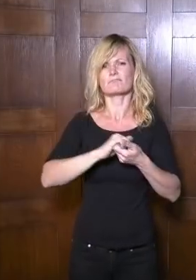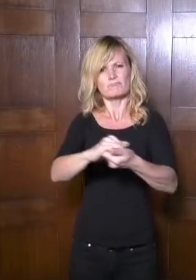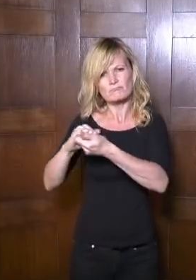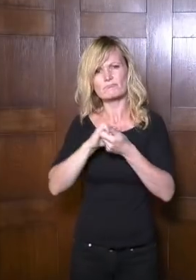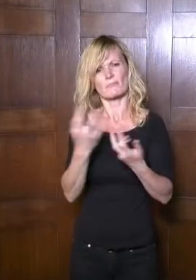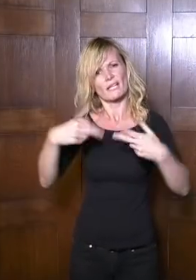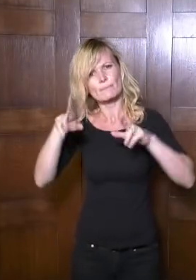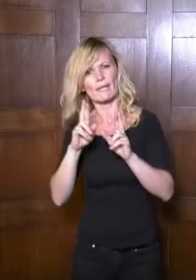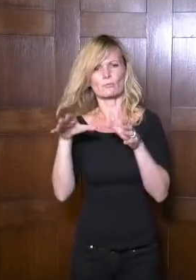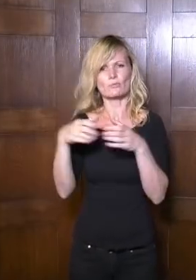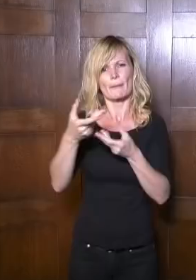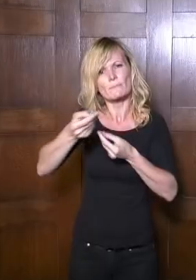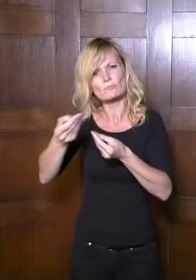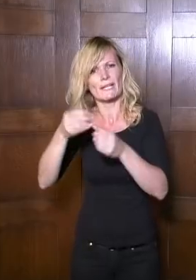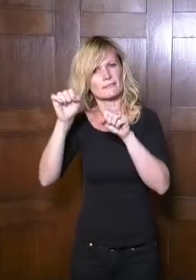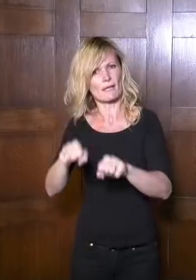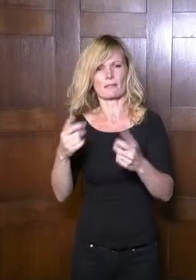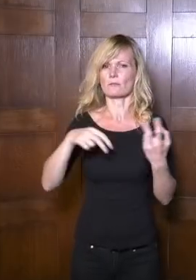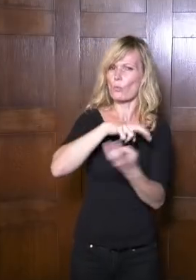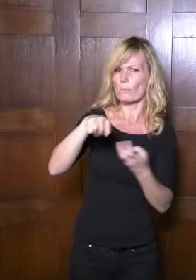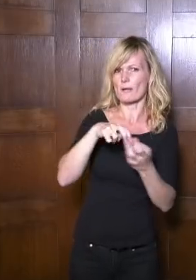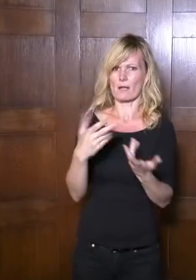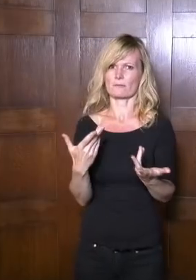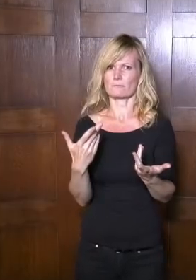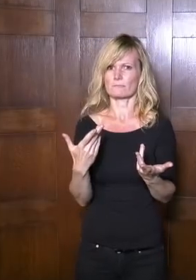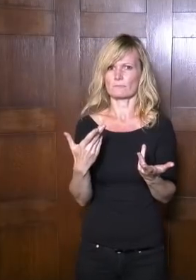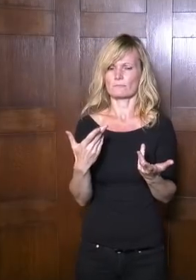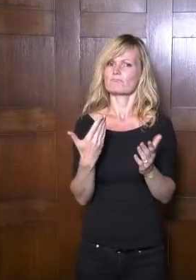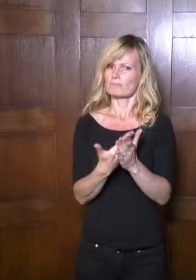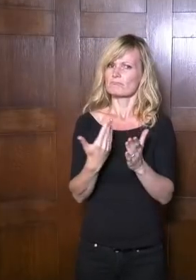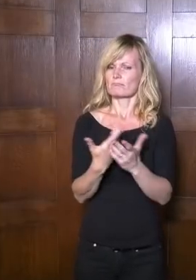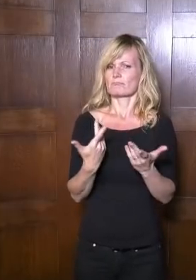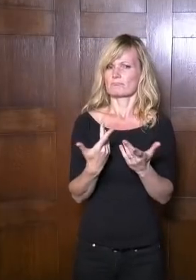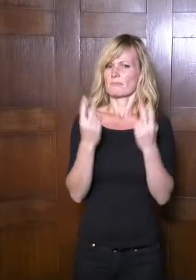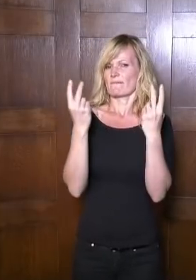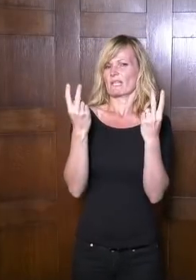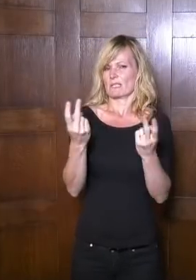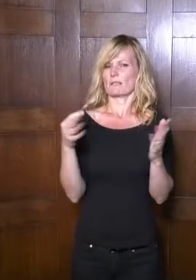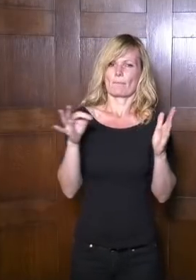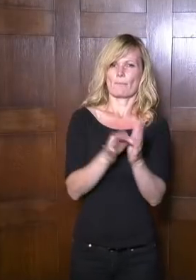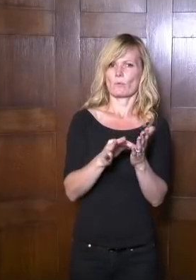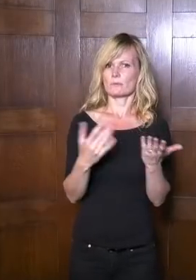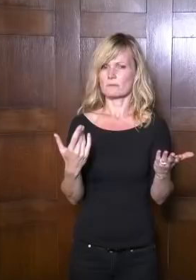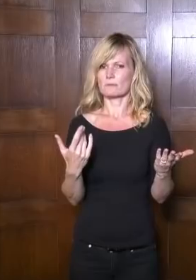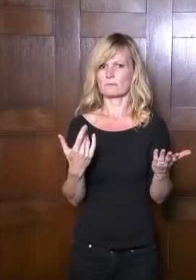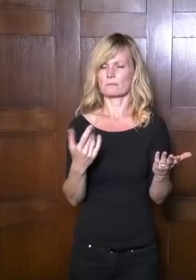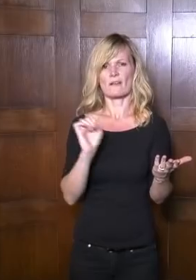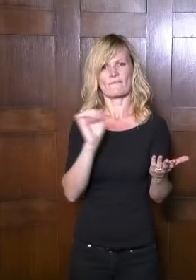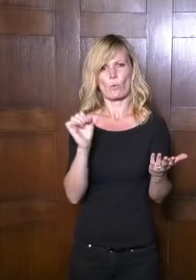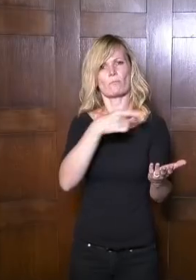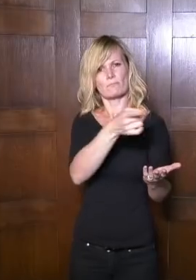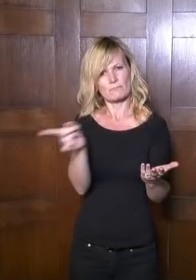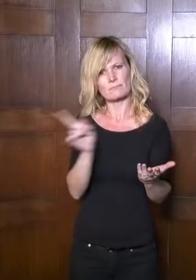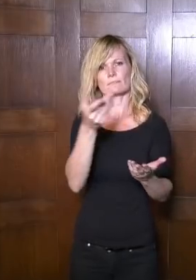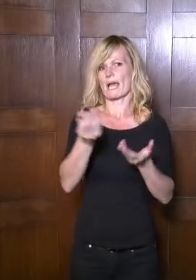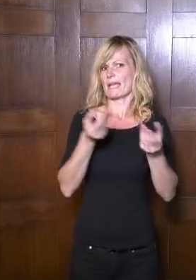respektvoll umgegangen sind. Und das war so ein Stück weit das Kriterium, warum ich Sie eingeladen